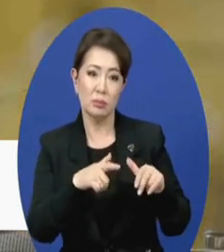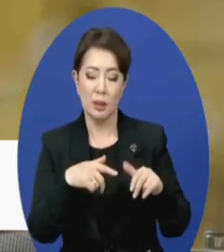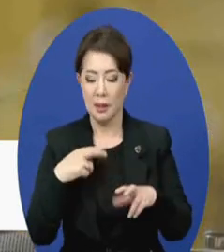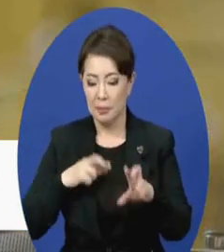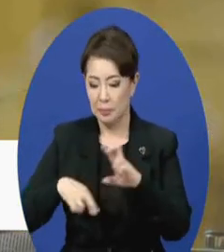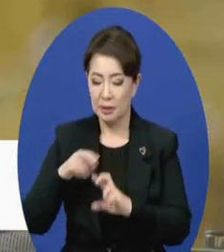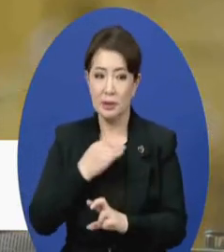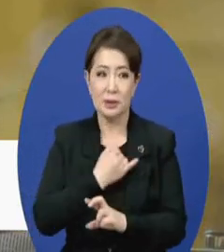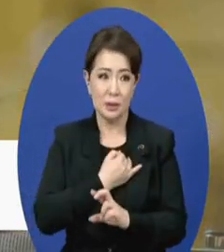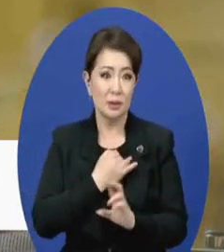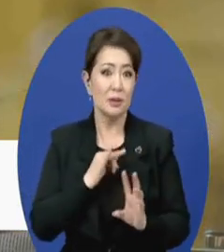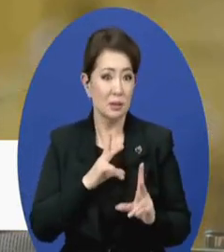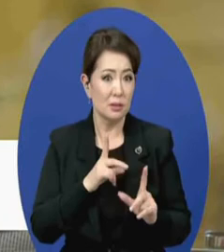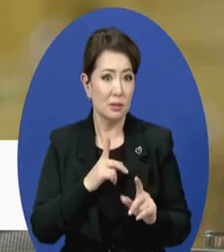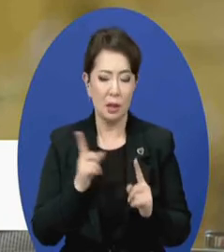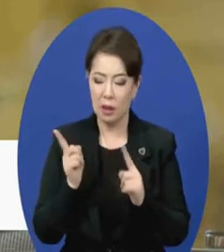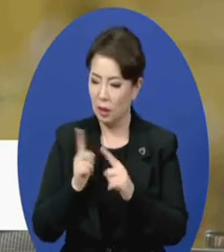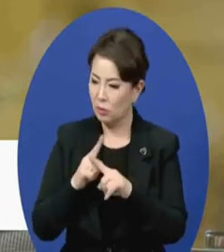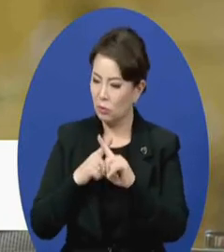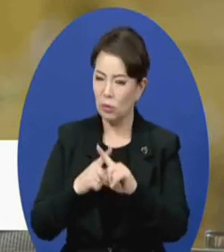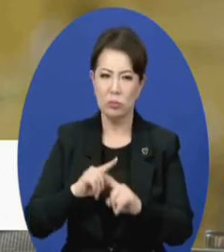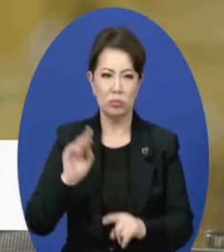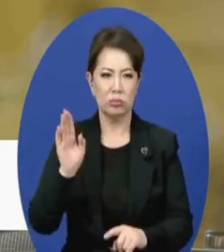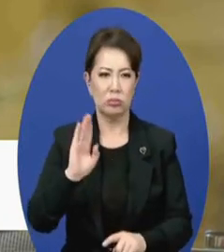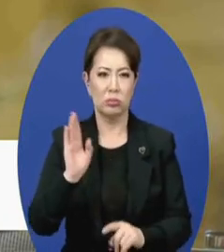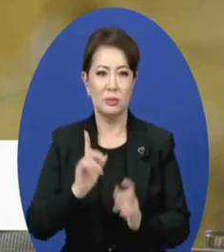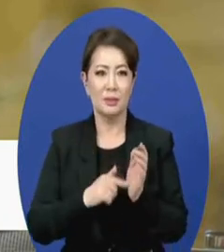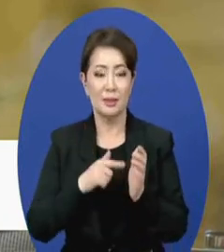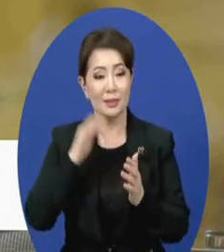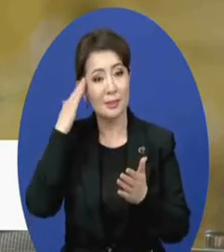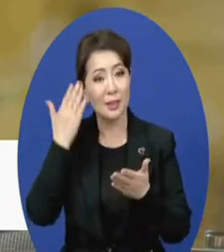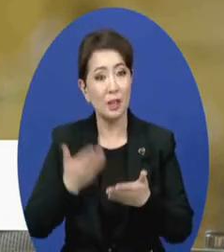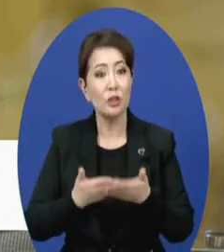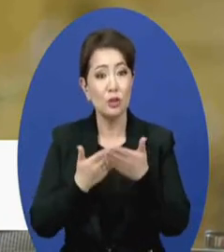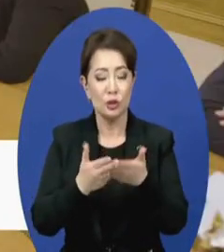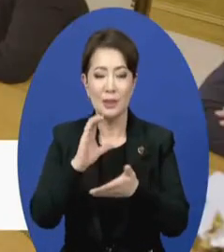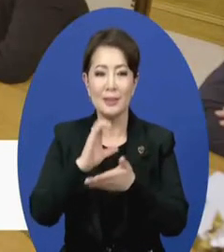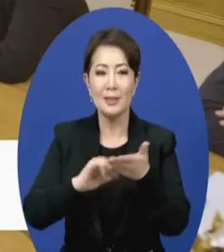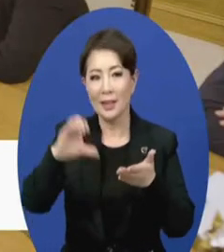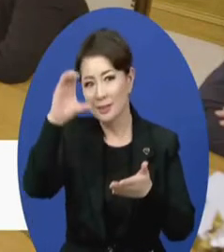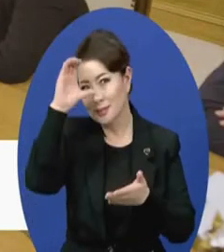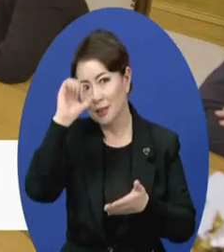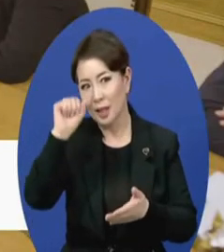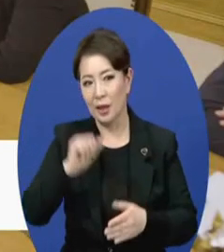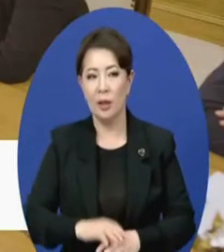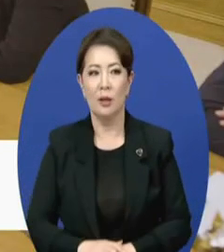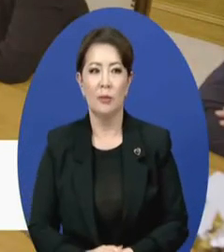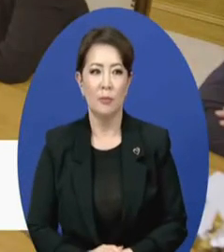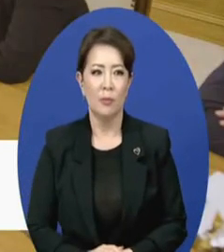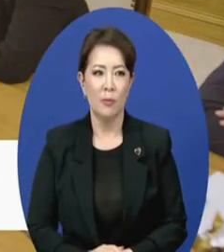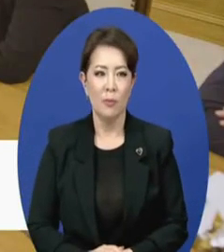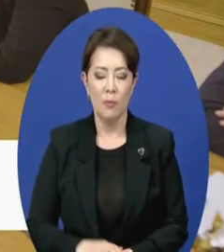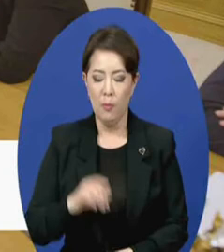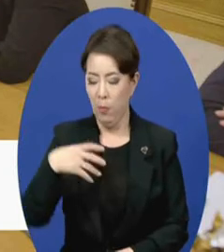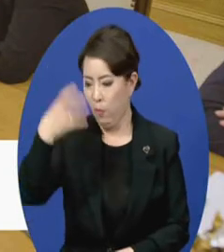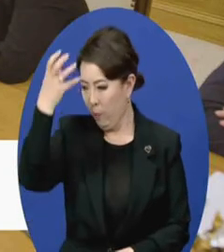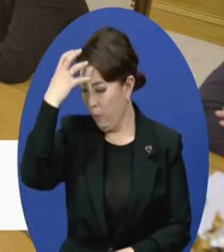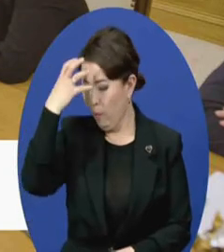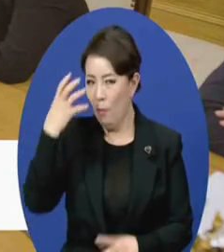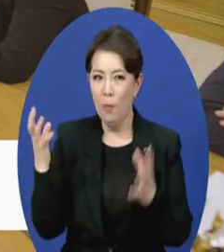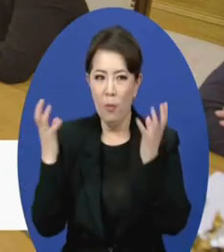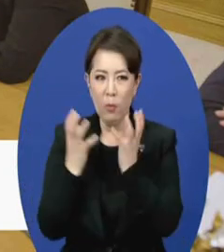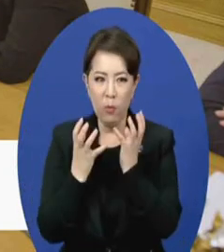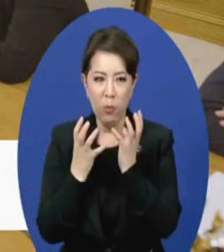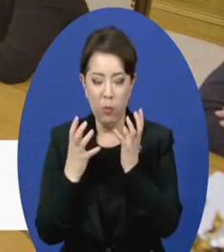итгэл сэргэж байгаа хэлээд хатуу хөл хорой тогтоохгүй байх саналтай байгаа гэдгээ уламжилсан байна. Засгийн газрын гарааны нөхцөл